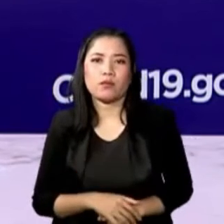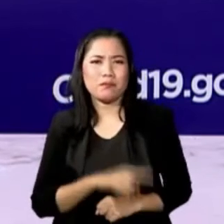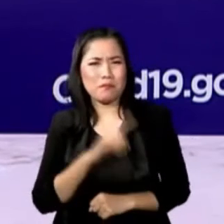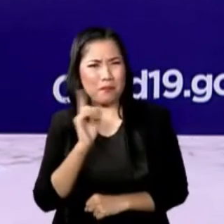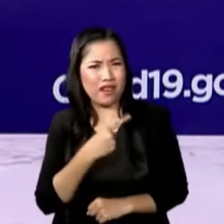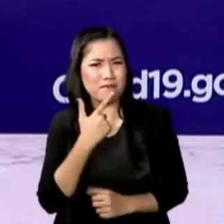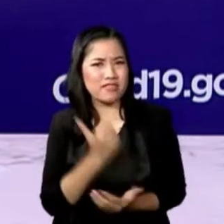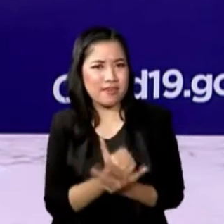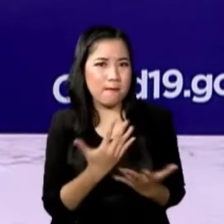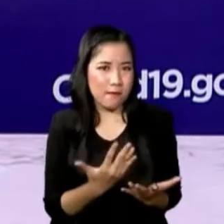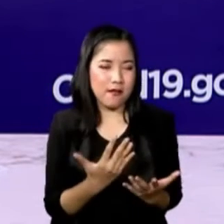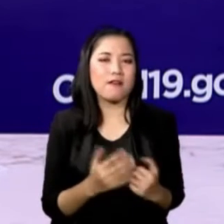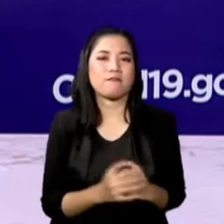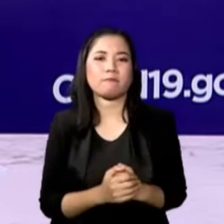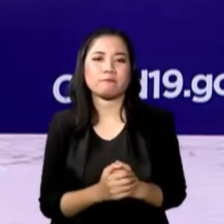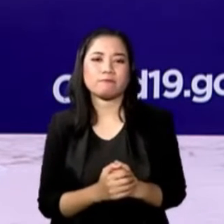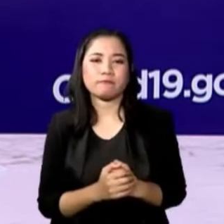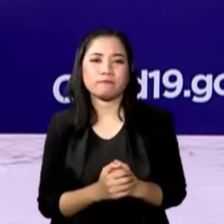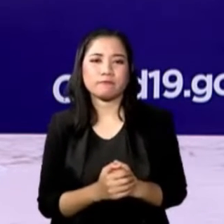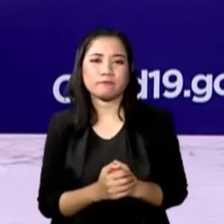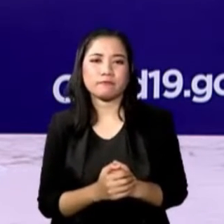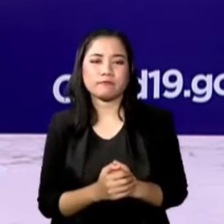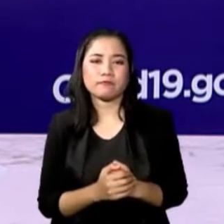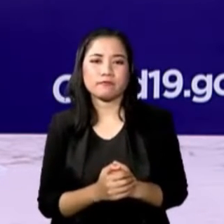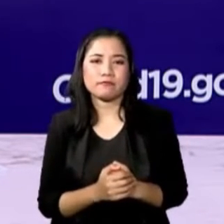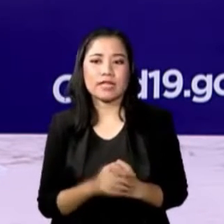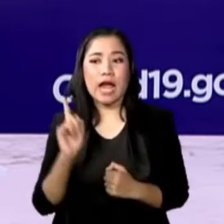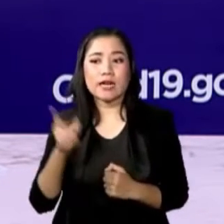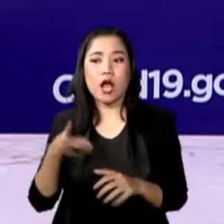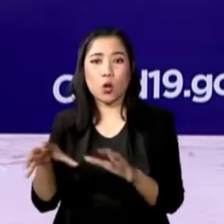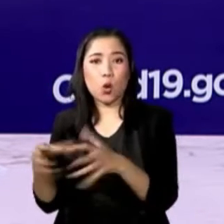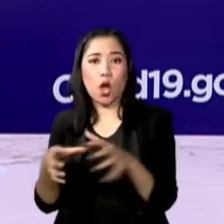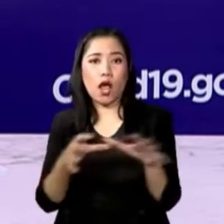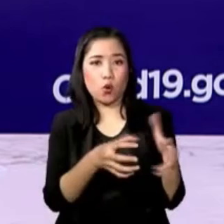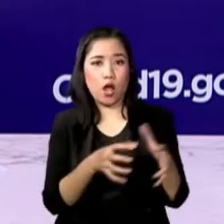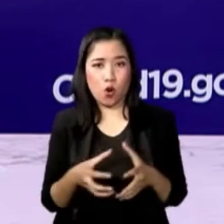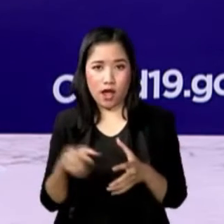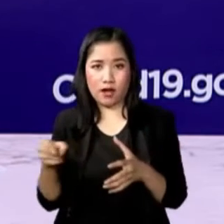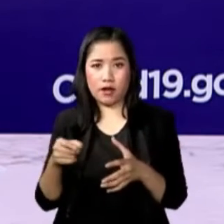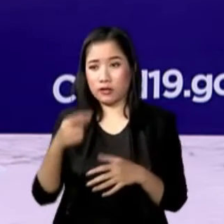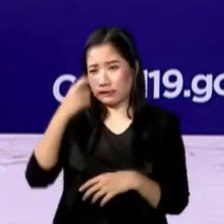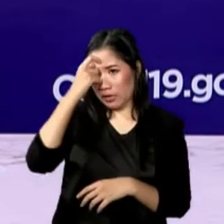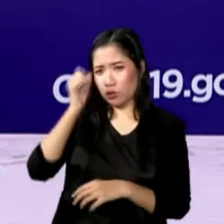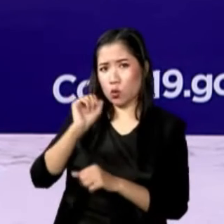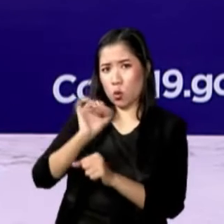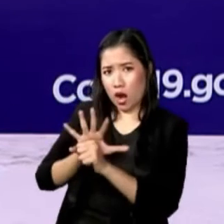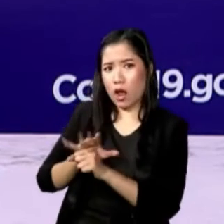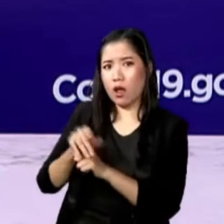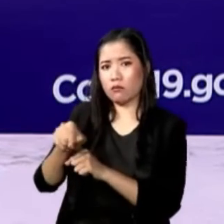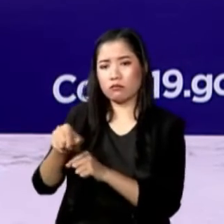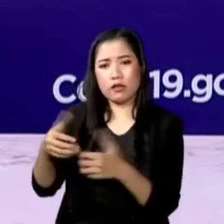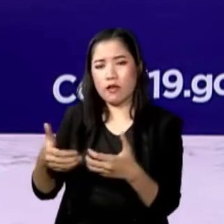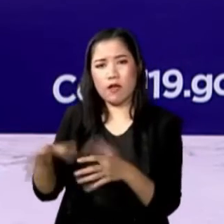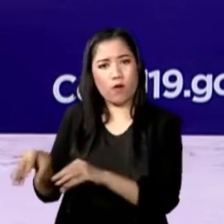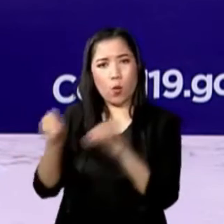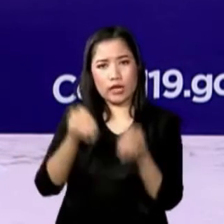penting adalah melakukan evakuasi berdasarkan penggolongan orang terdampak COVID-19.